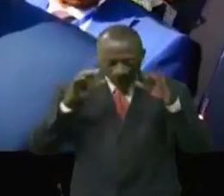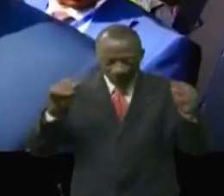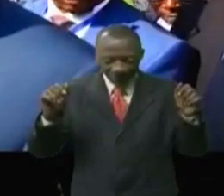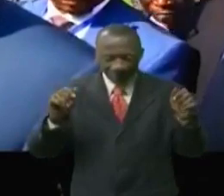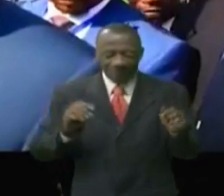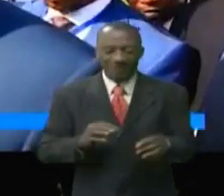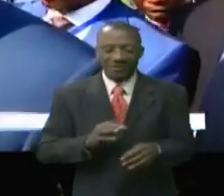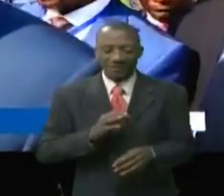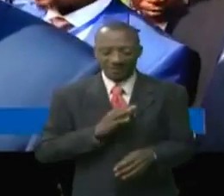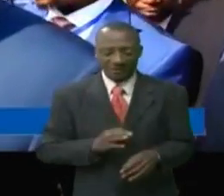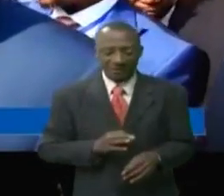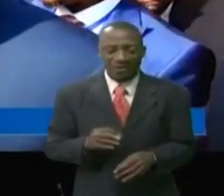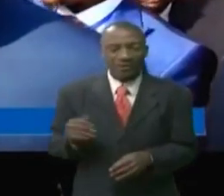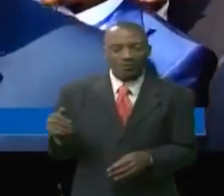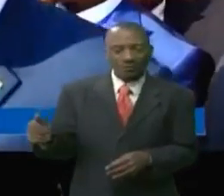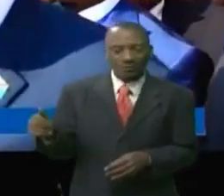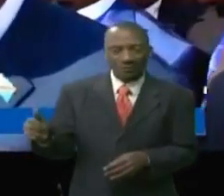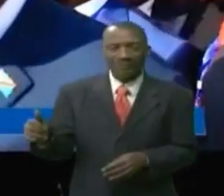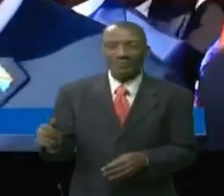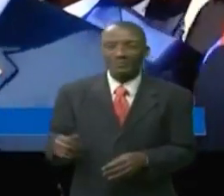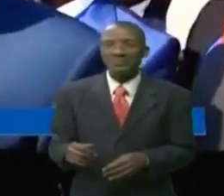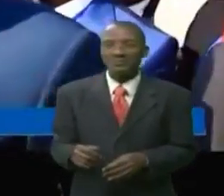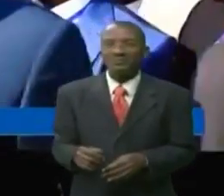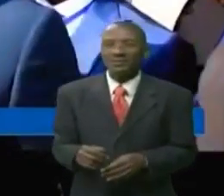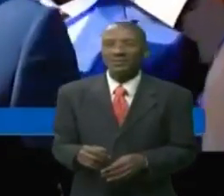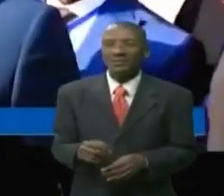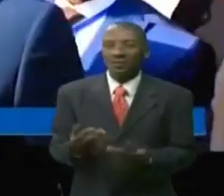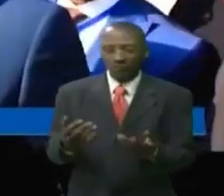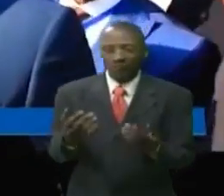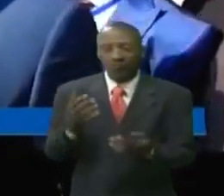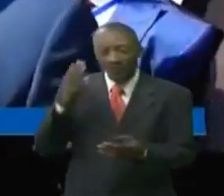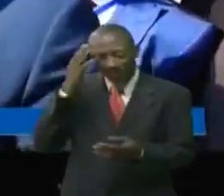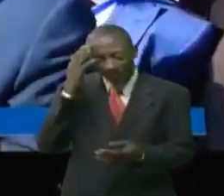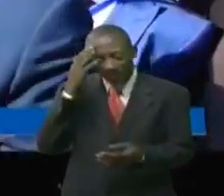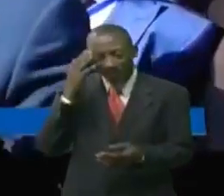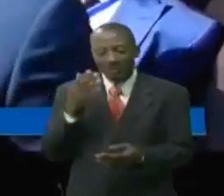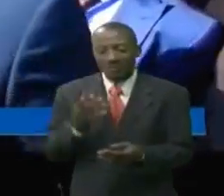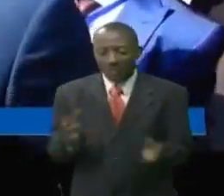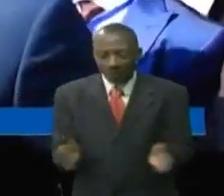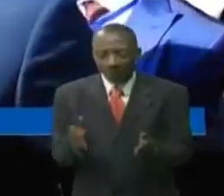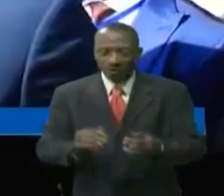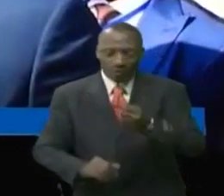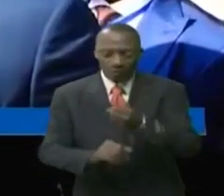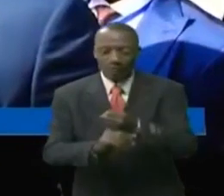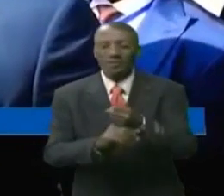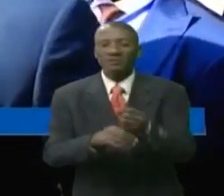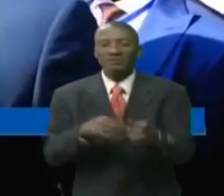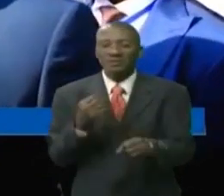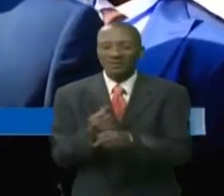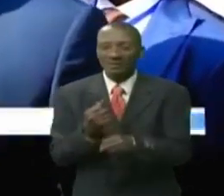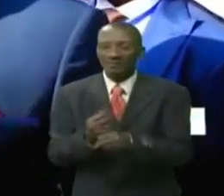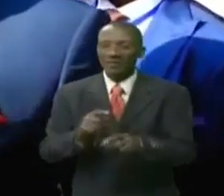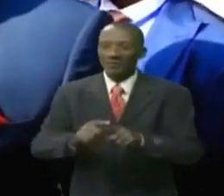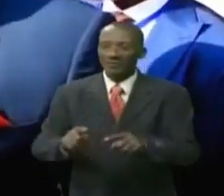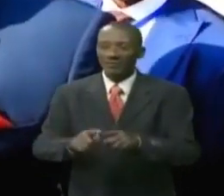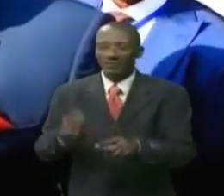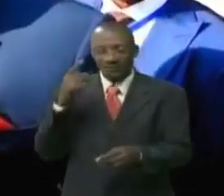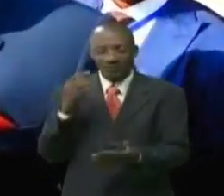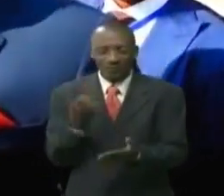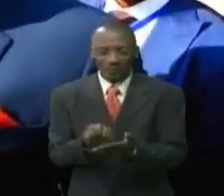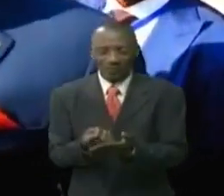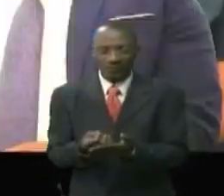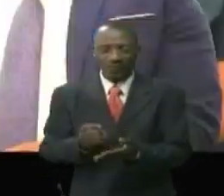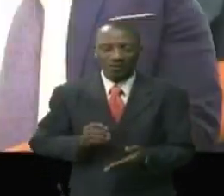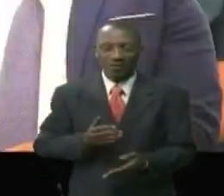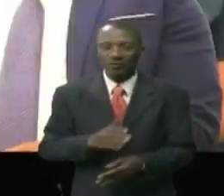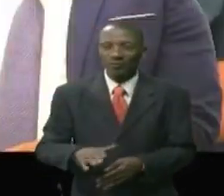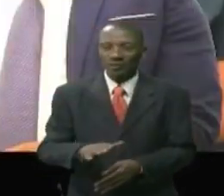diversifier notre économie il y a beaucoup plus d'entrepreneurs maintenant qu' en avaiit avant d'où la création du ministère d'entrepreneur peti et moyen entreprise